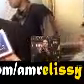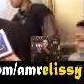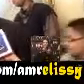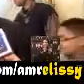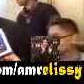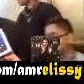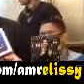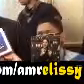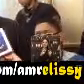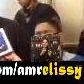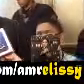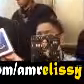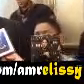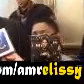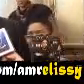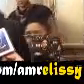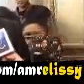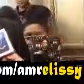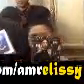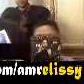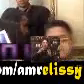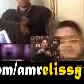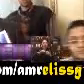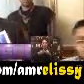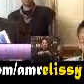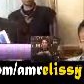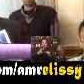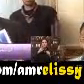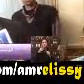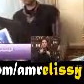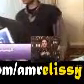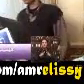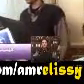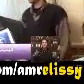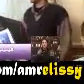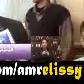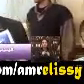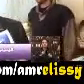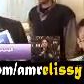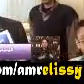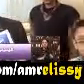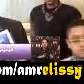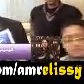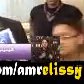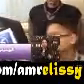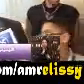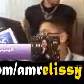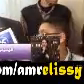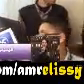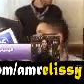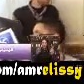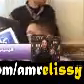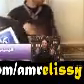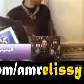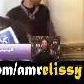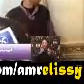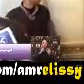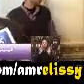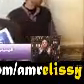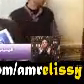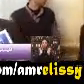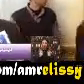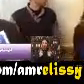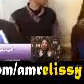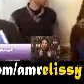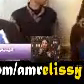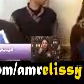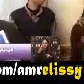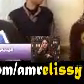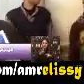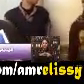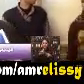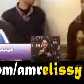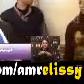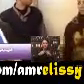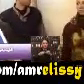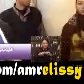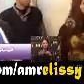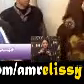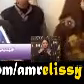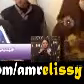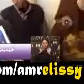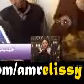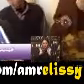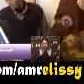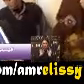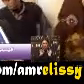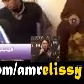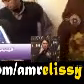بين المنظمات الحكومية ومنظمات المجتمع المدني والإعلام from the media, وأيضا منظمات مثل اليونيسف.